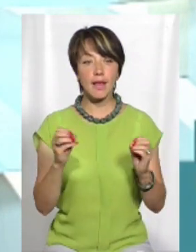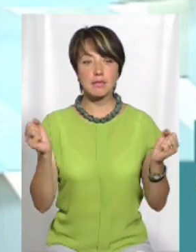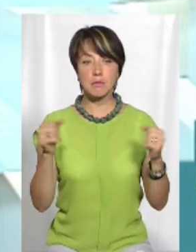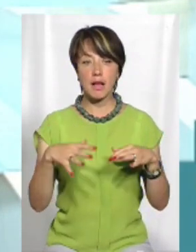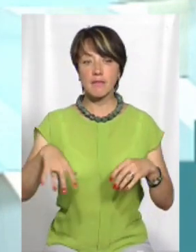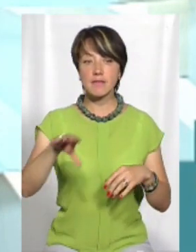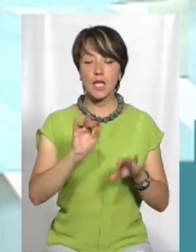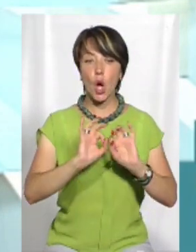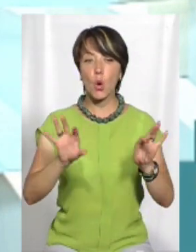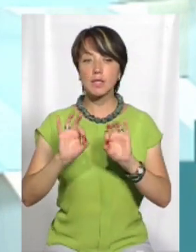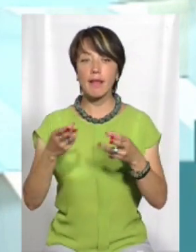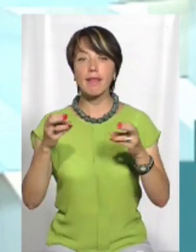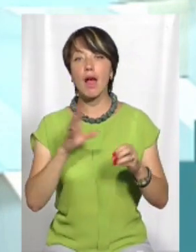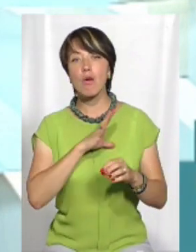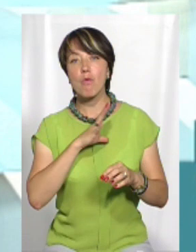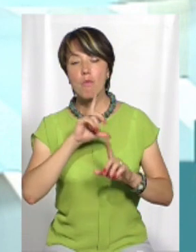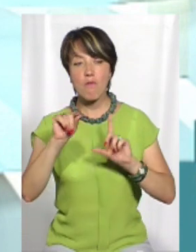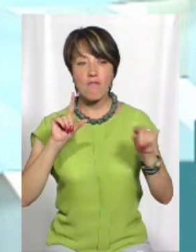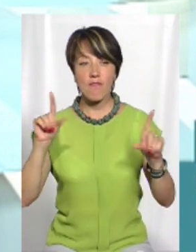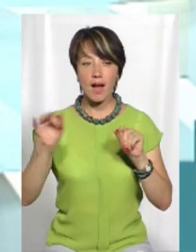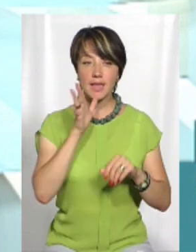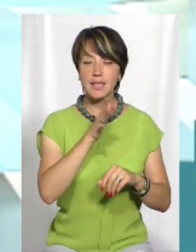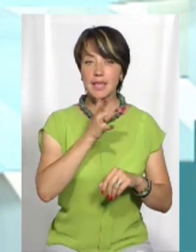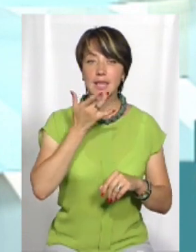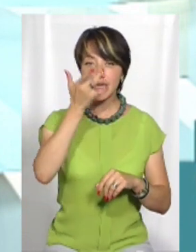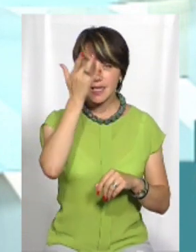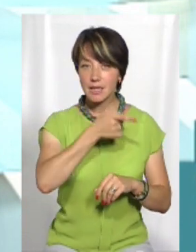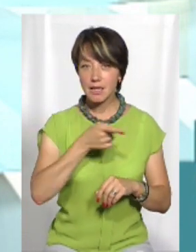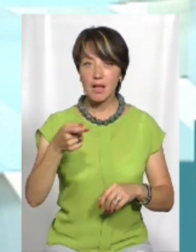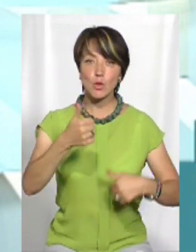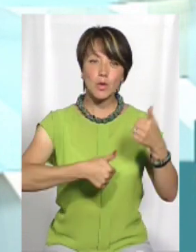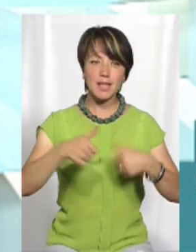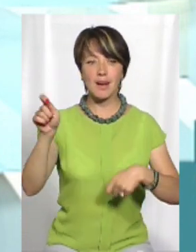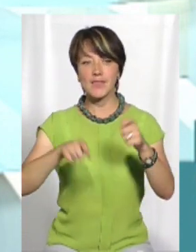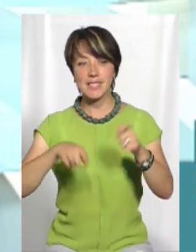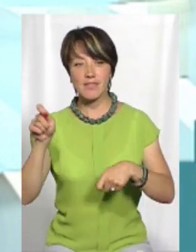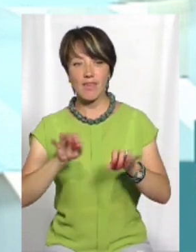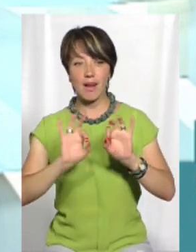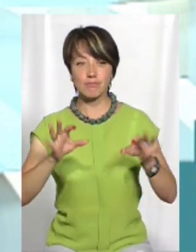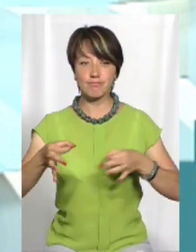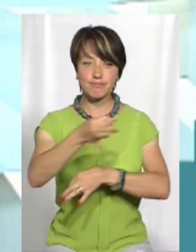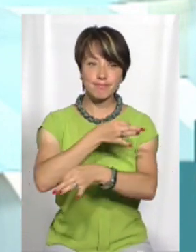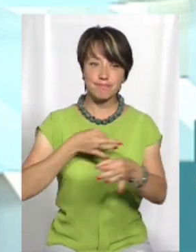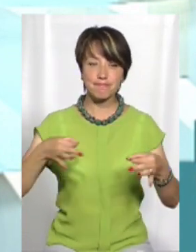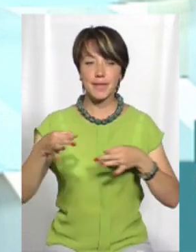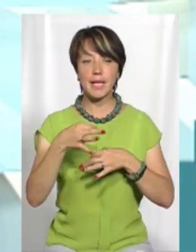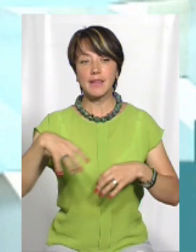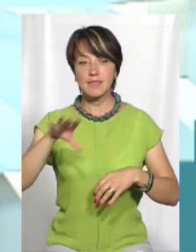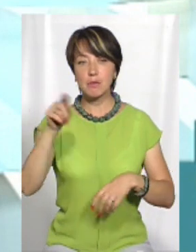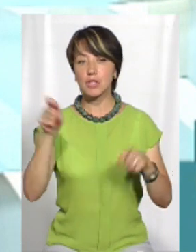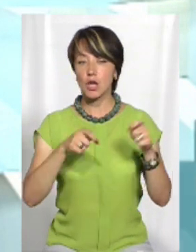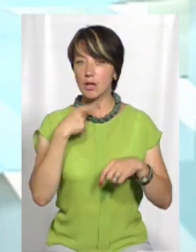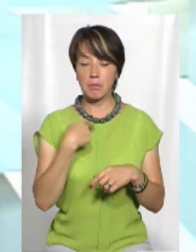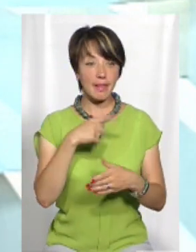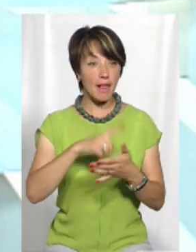збиралися всі, розказували, де вони побували за цей літній період, на яких турнірах, на яких фестивалях. І зрозуміло, всі приїжджали